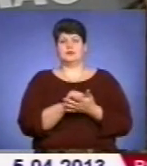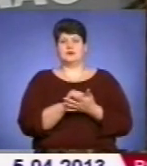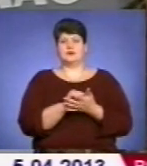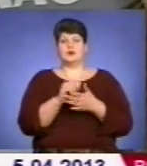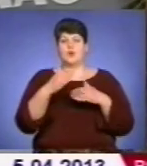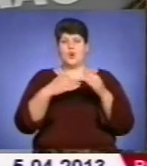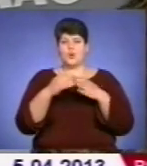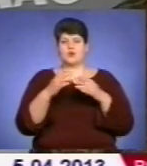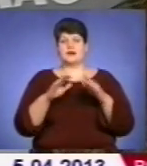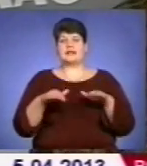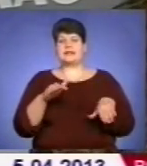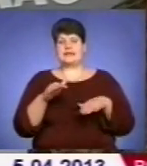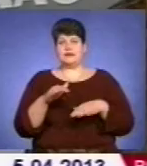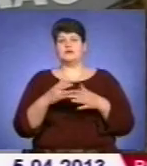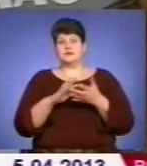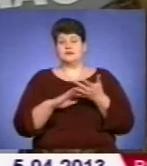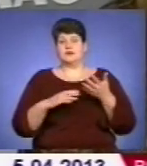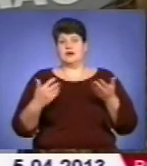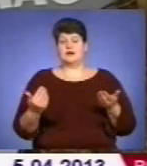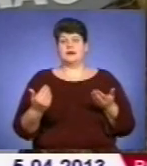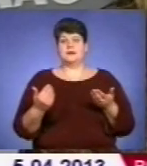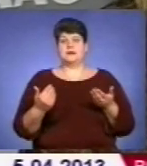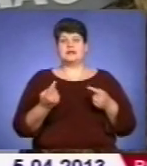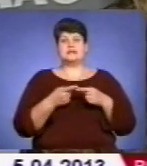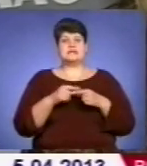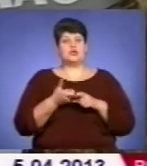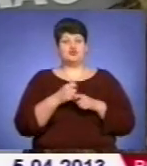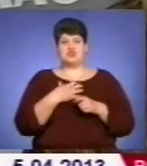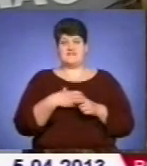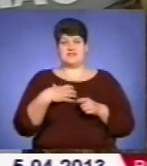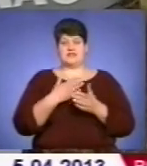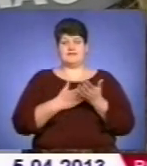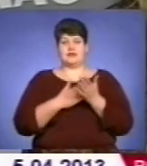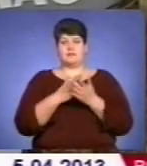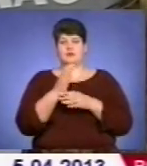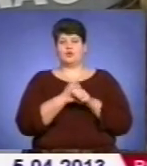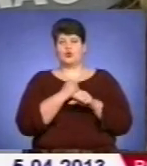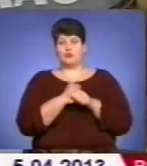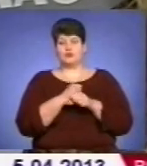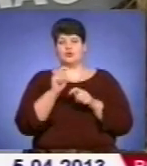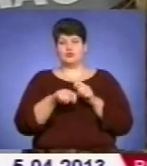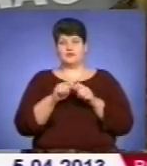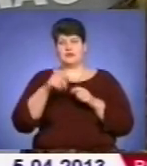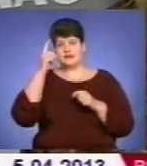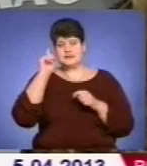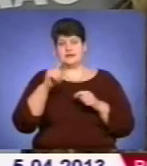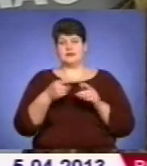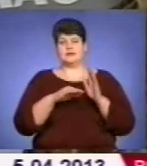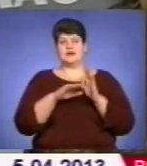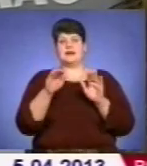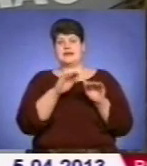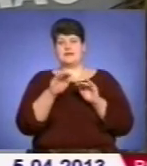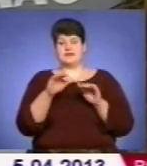рук, ніг і так далі у пацієнтів. Тому це дуже важливий напрямок роботи, контролювати і знати, який рівень людини артеріального